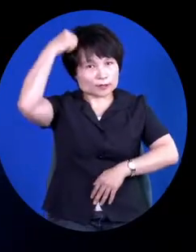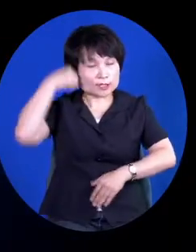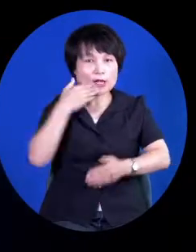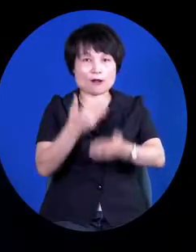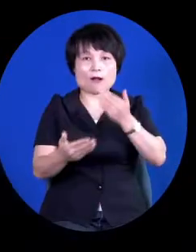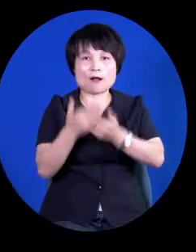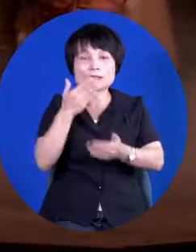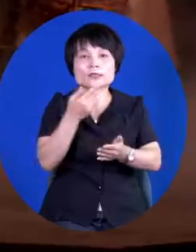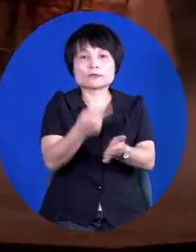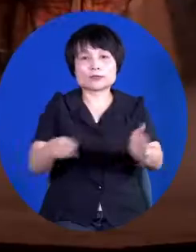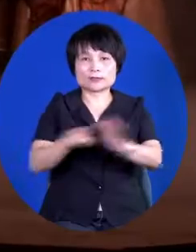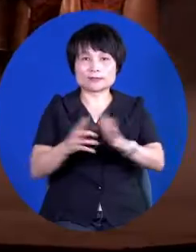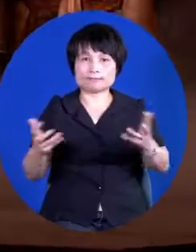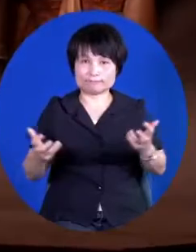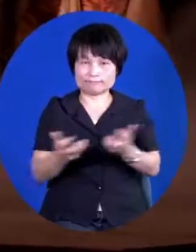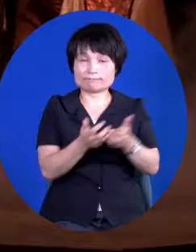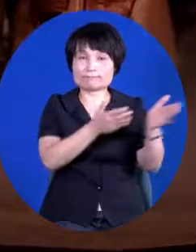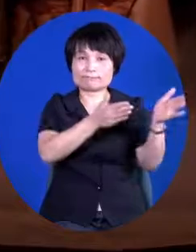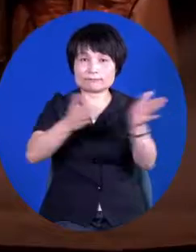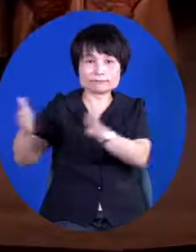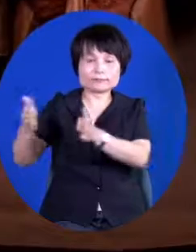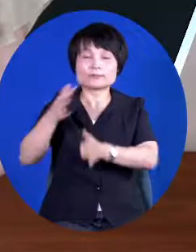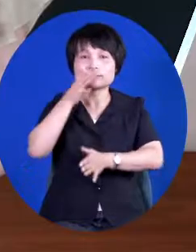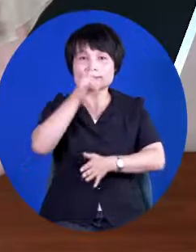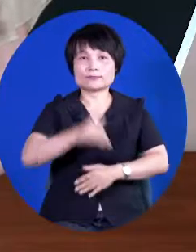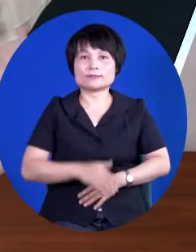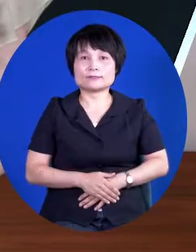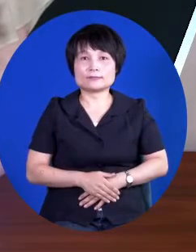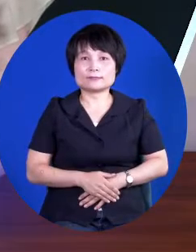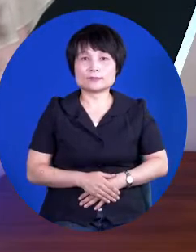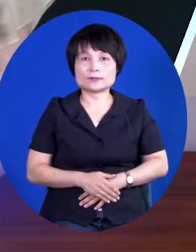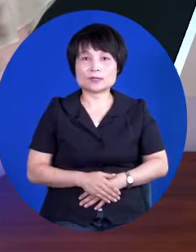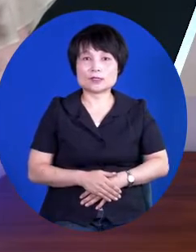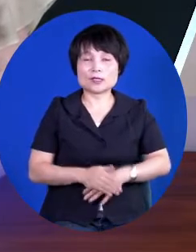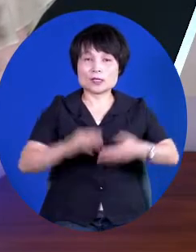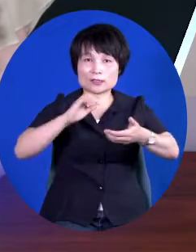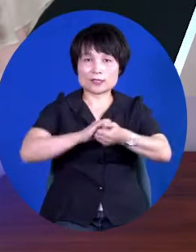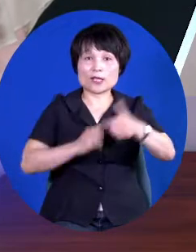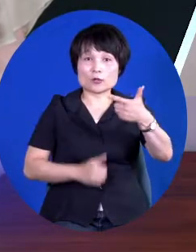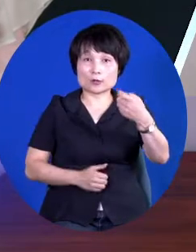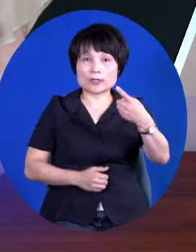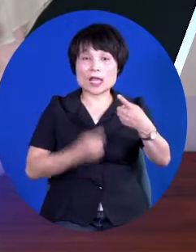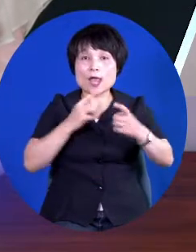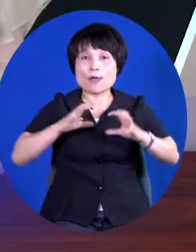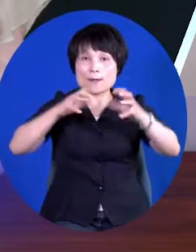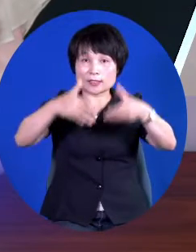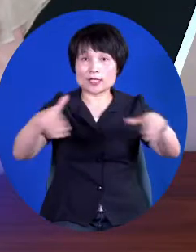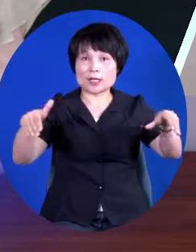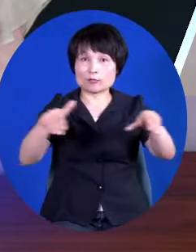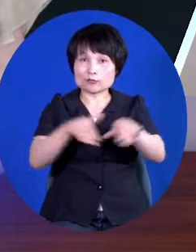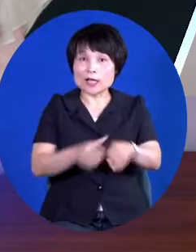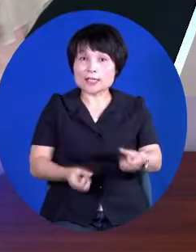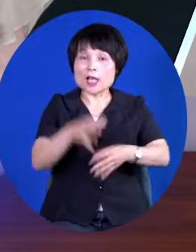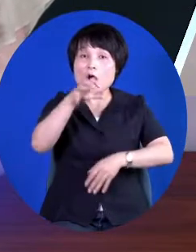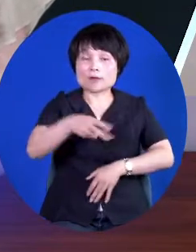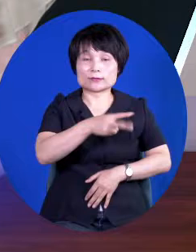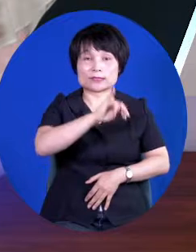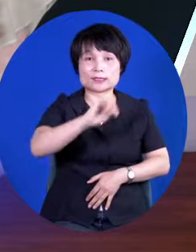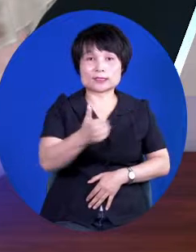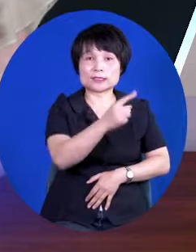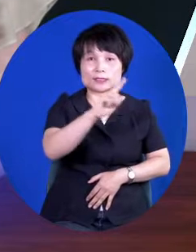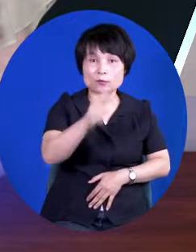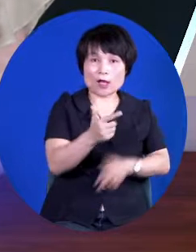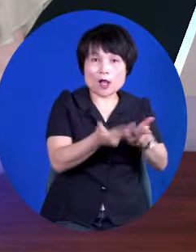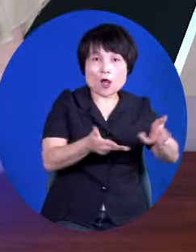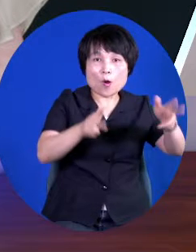재미있고 알찬 축제를 준비했다고 말했습니다. 공주시가 제61회 백제문화제의 주 행사장인